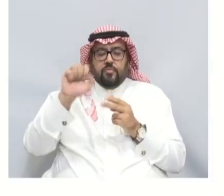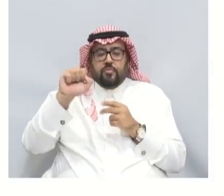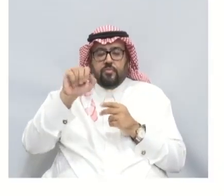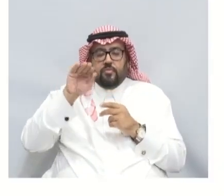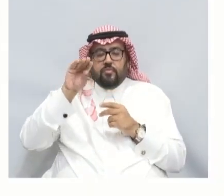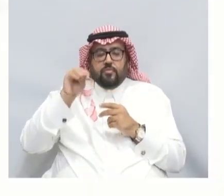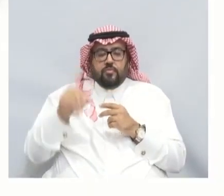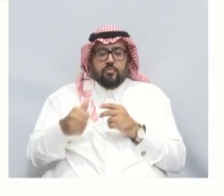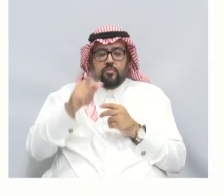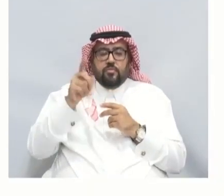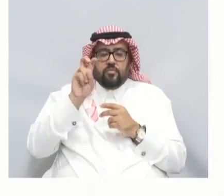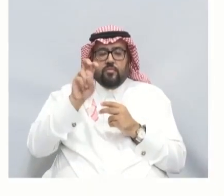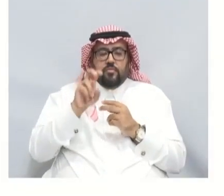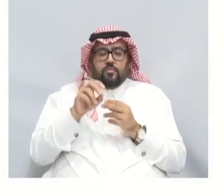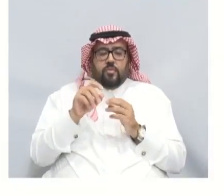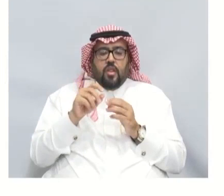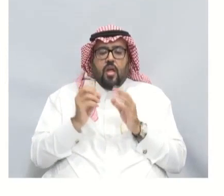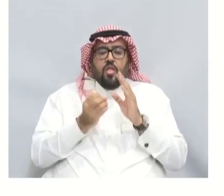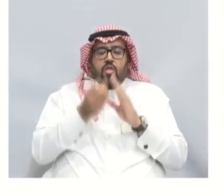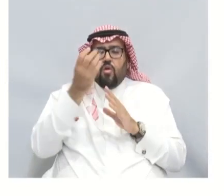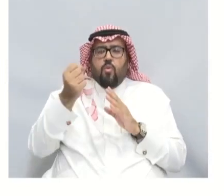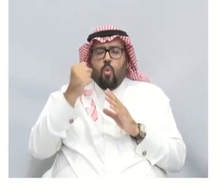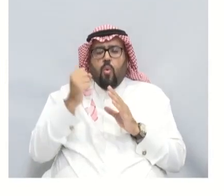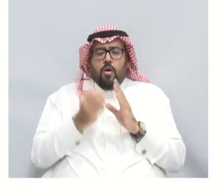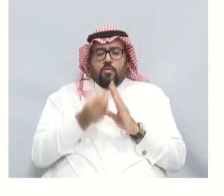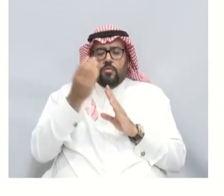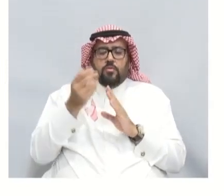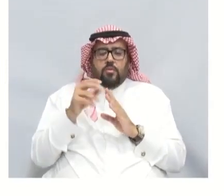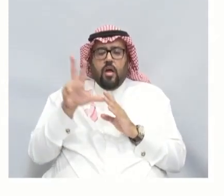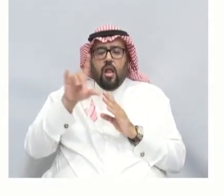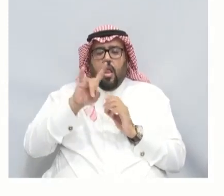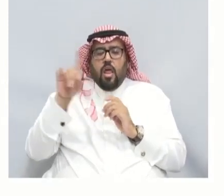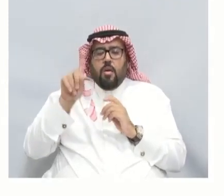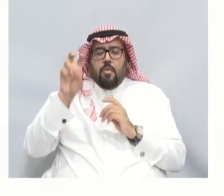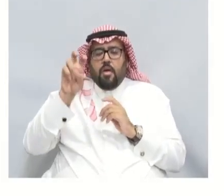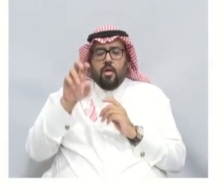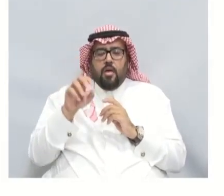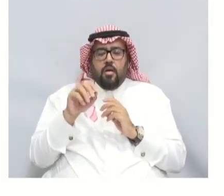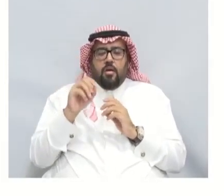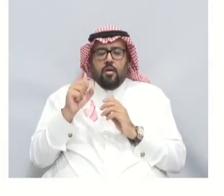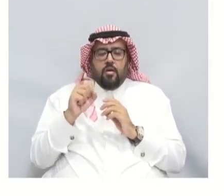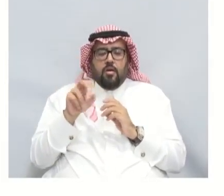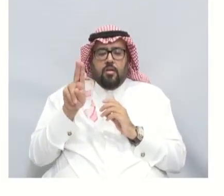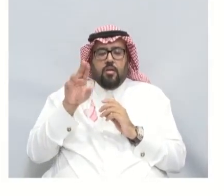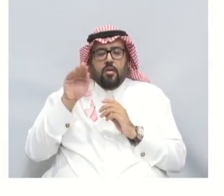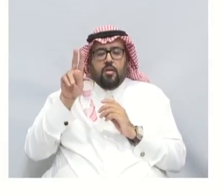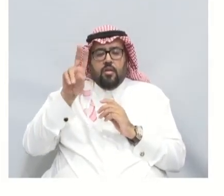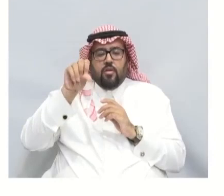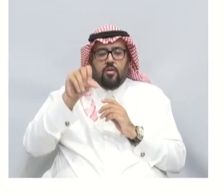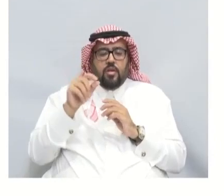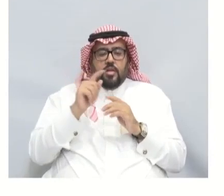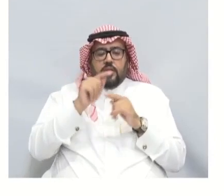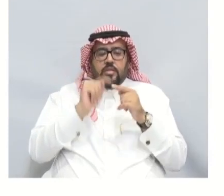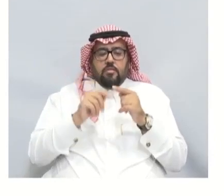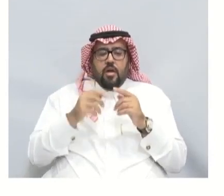الصهارة. إذا تثور بقوة إذا كانت اللابة أو الصهارة تحتوي على نسبة